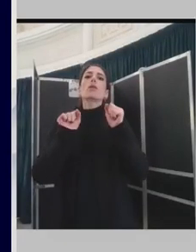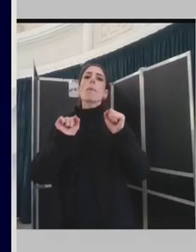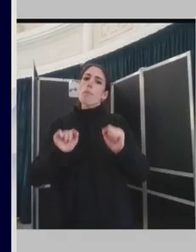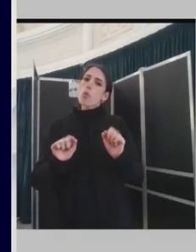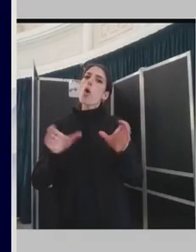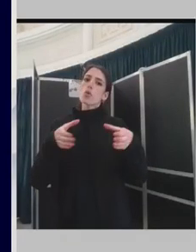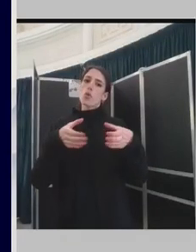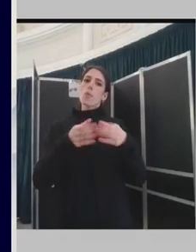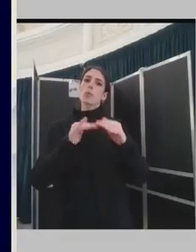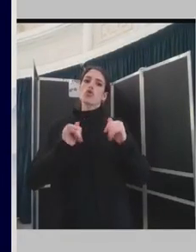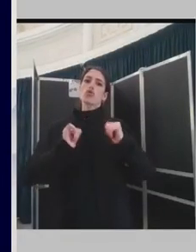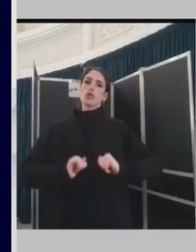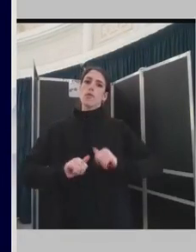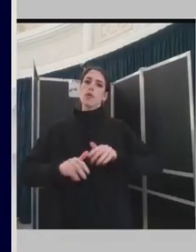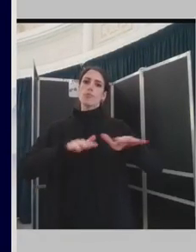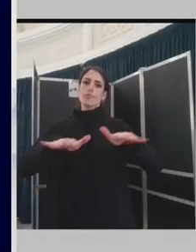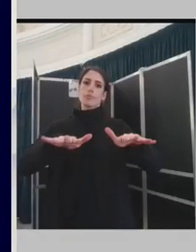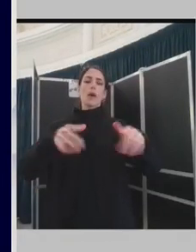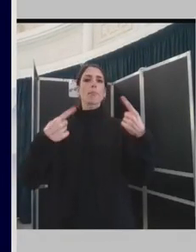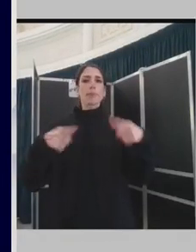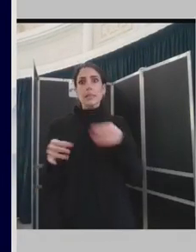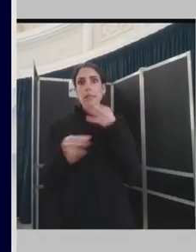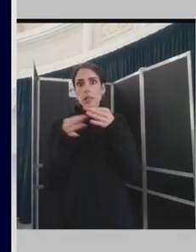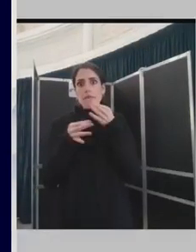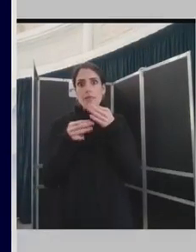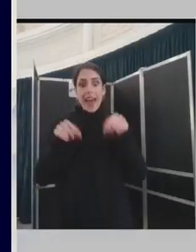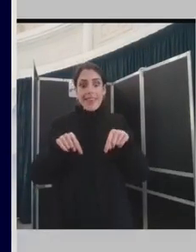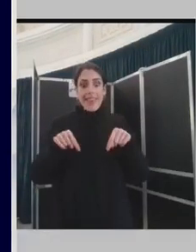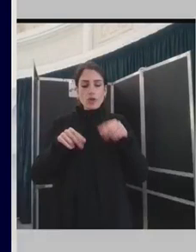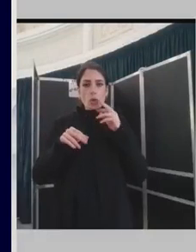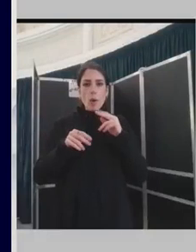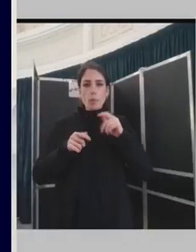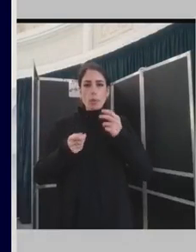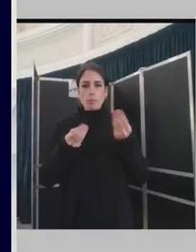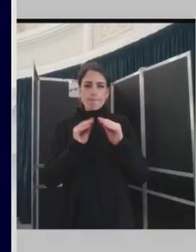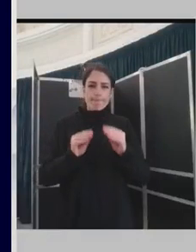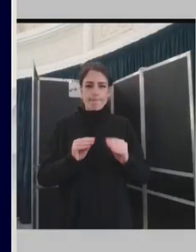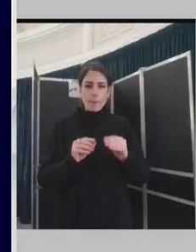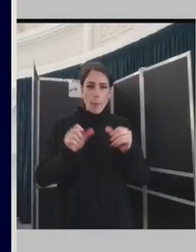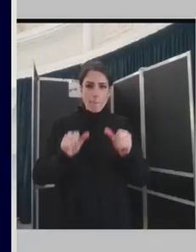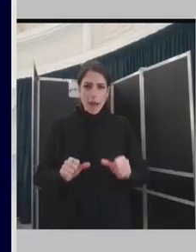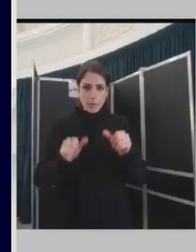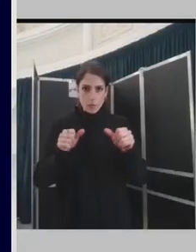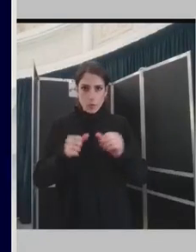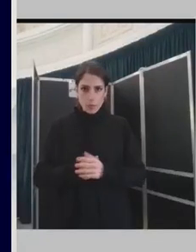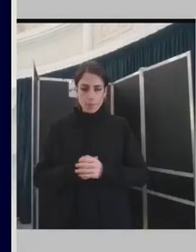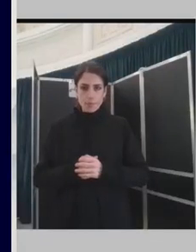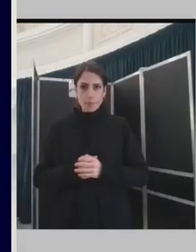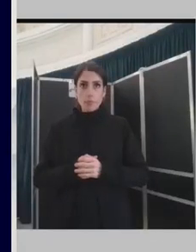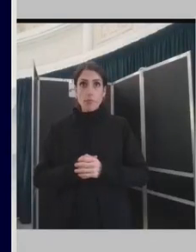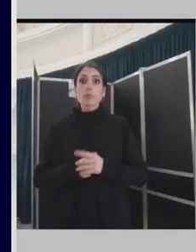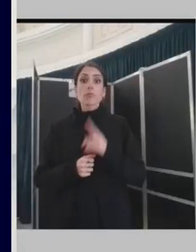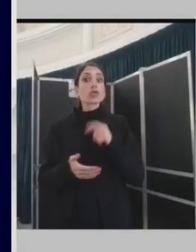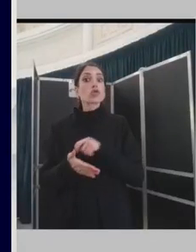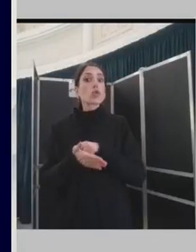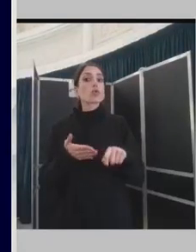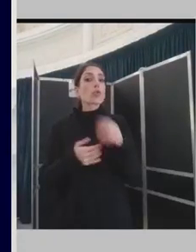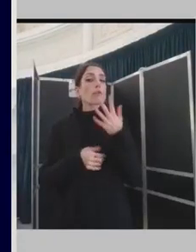anche con altre sedi. Sottolineo che siamo il municipio che aveva nell'unico santuario di